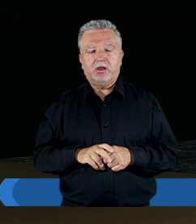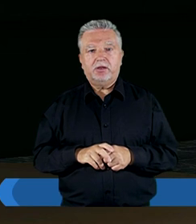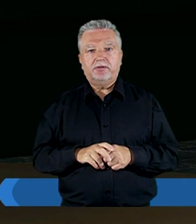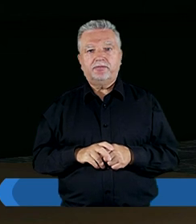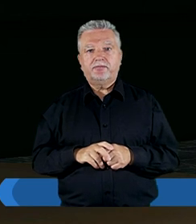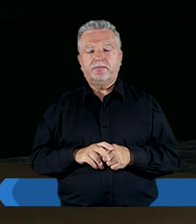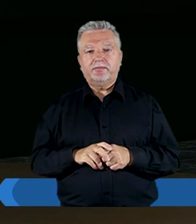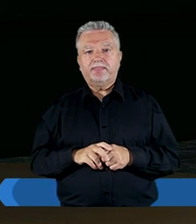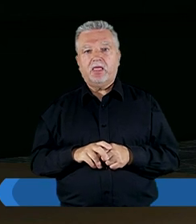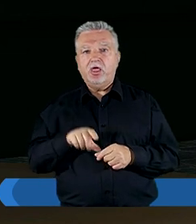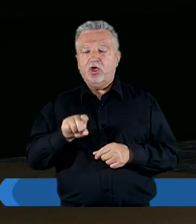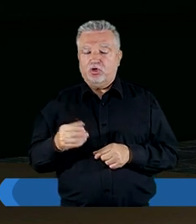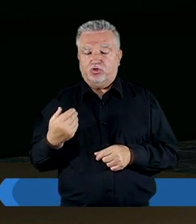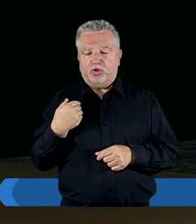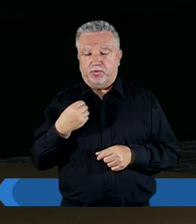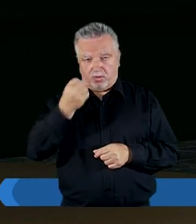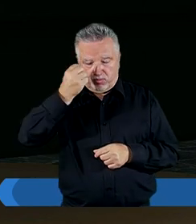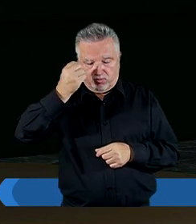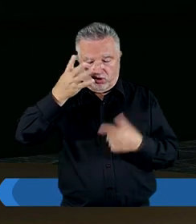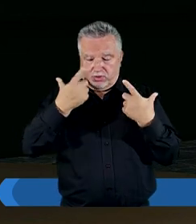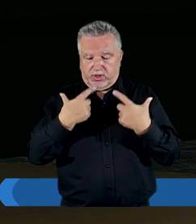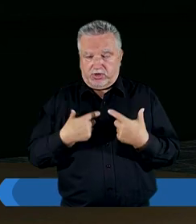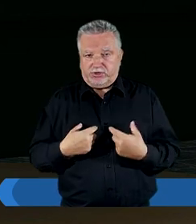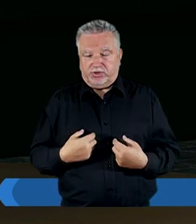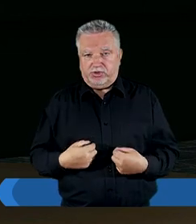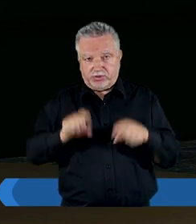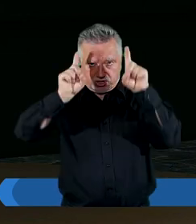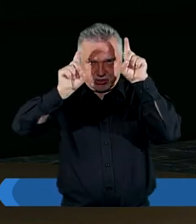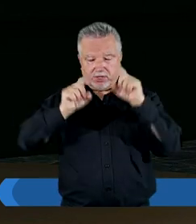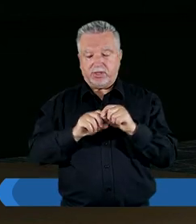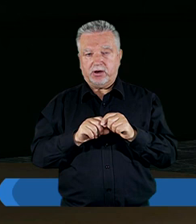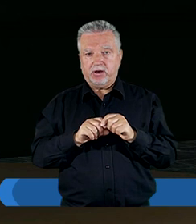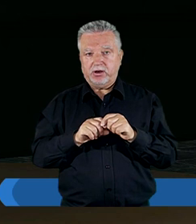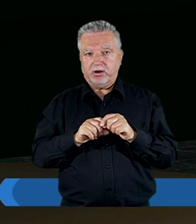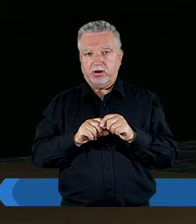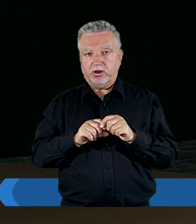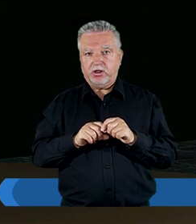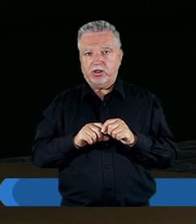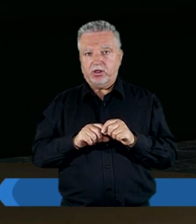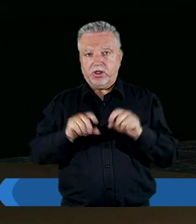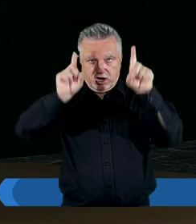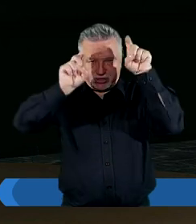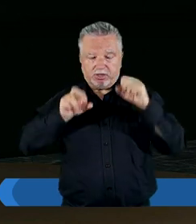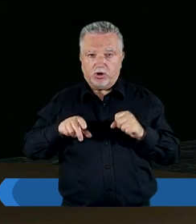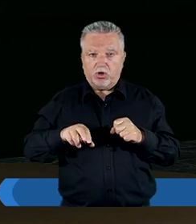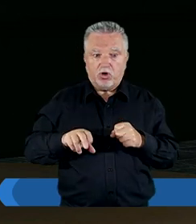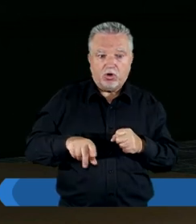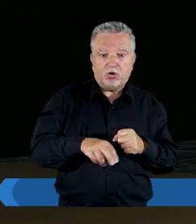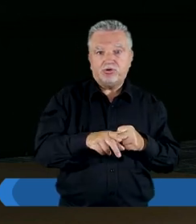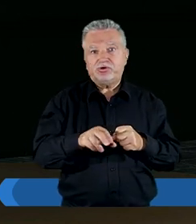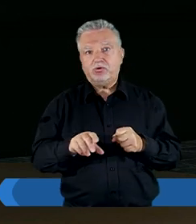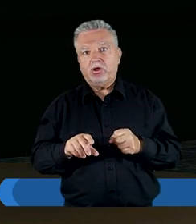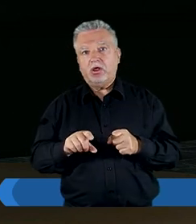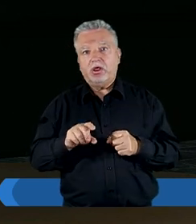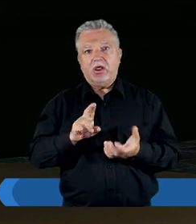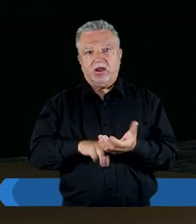jest niesamowicie inteligentna istota. W księdze Hioba mamy powiedziane, że szatan chodził, przechadzał się po całej ziemi.